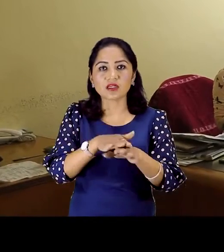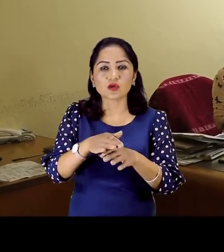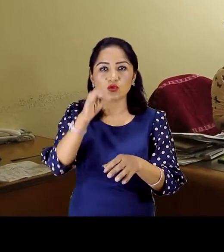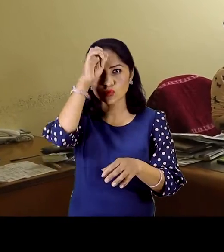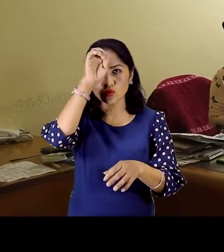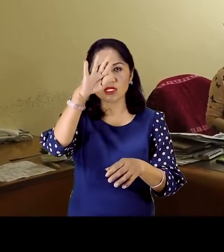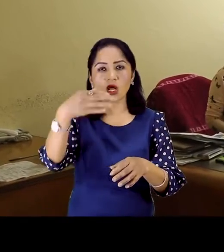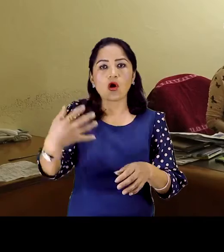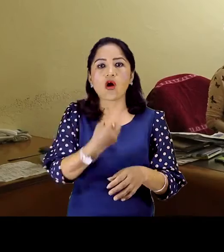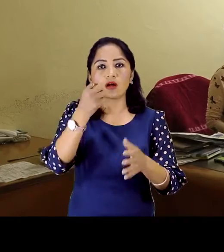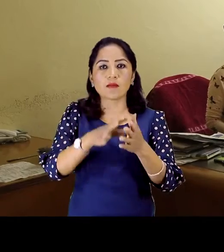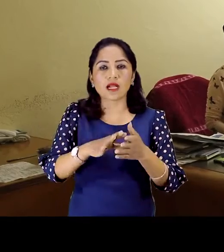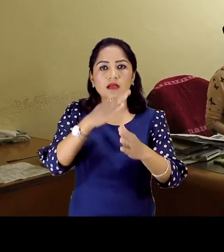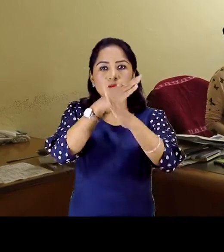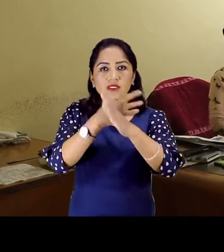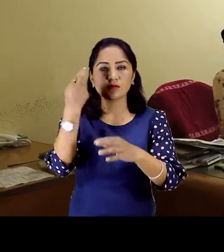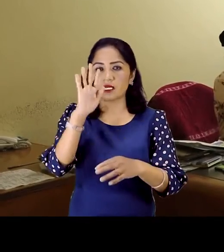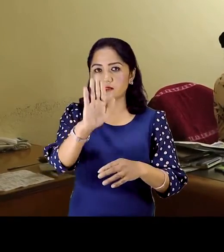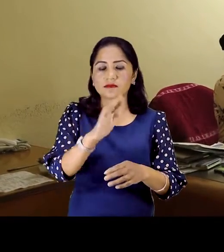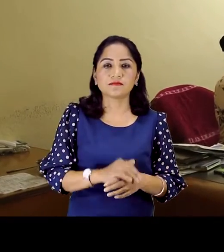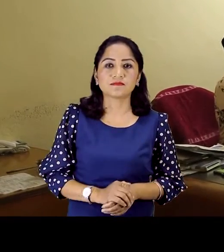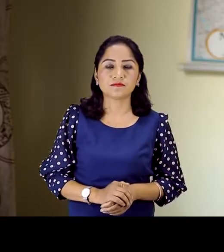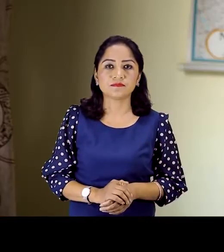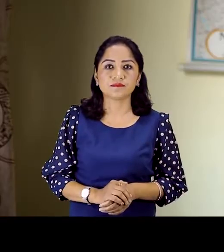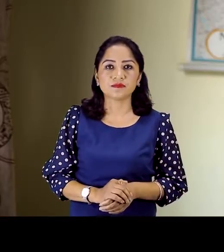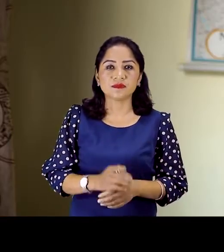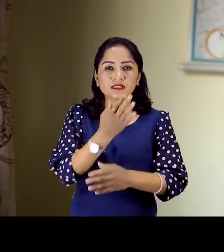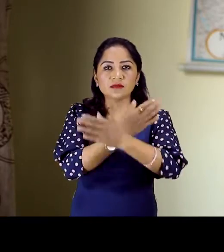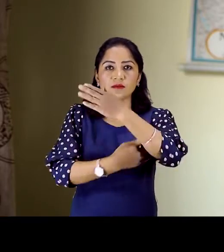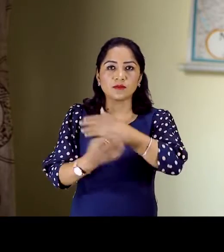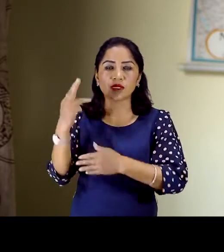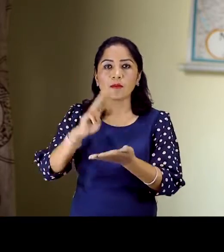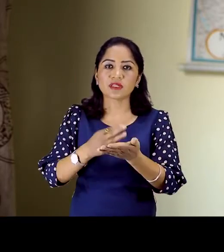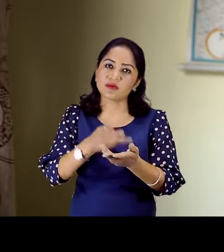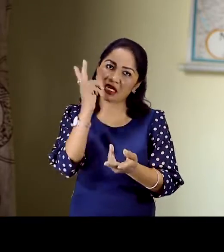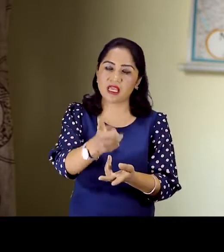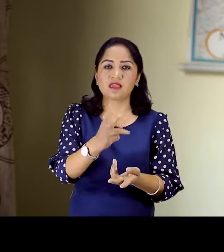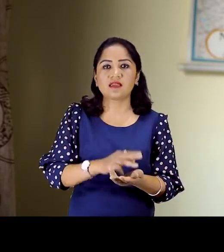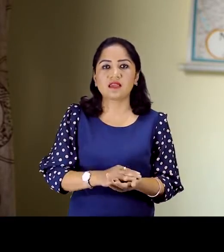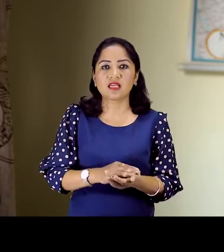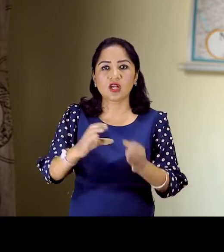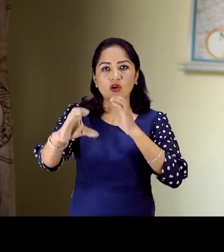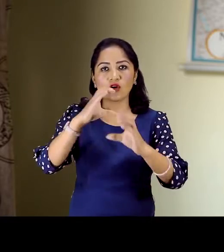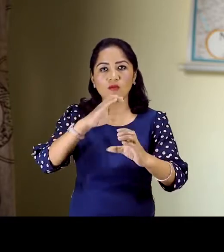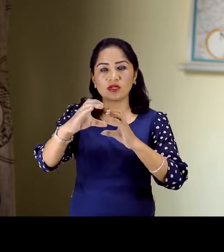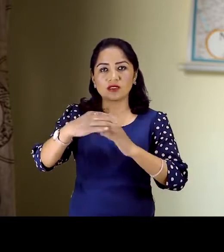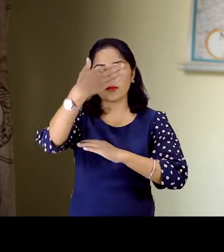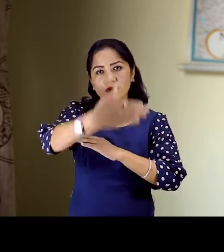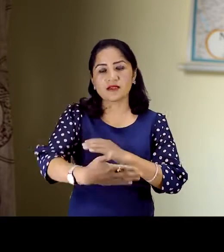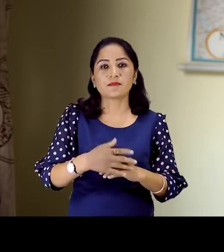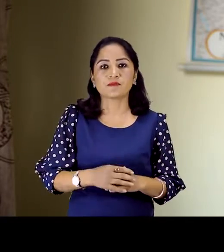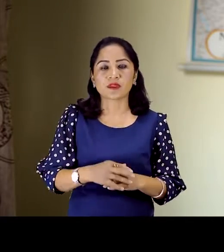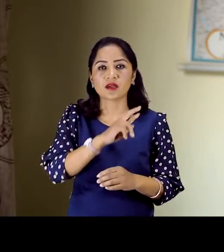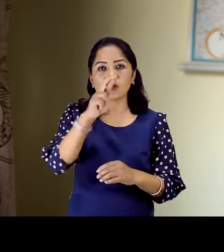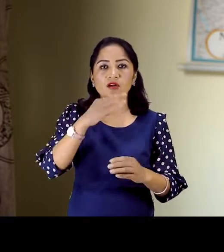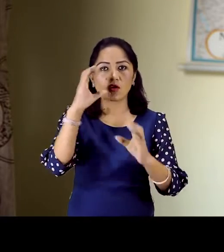ब्यक्तिहरू सुचना को हगबाट पनी बंचित होनी करेका छन। कभिन्तिविलिटी बाले को कमुनुकेशन बारियर